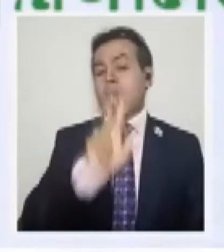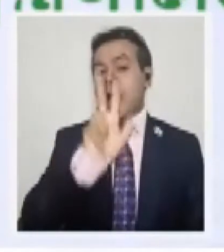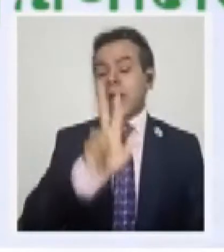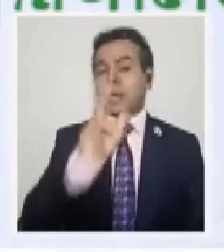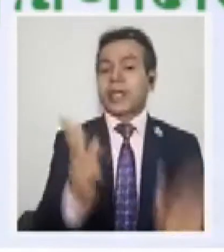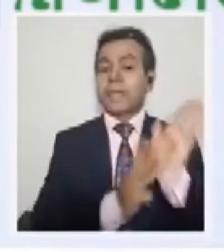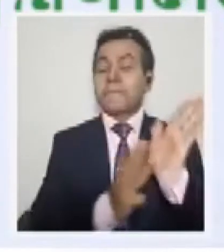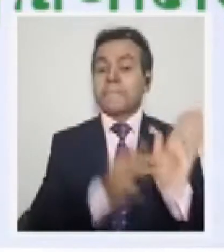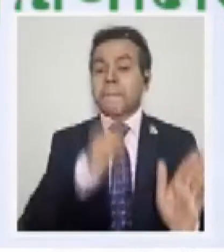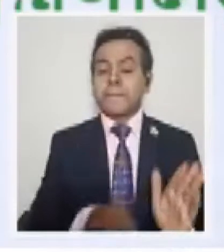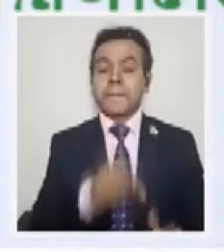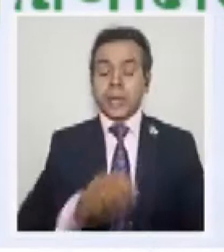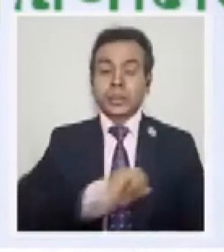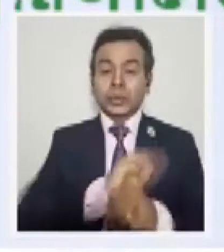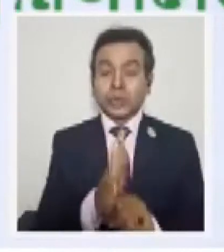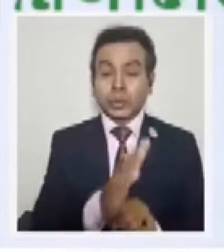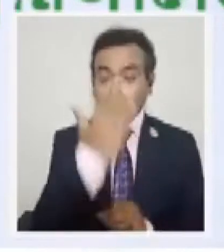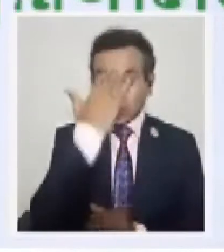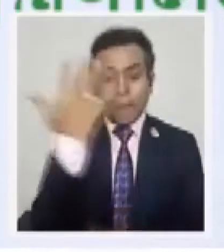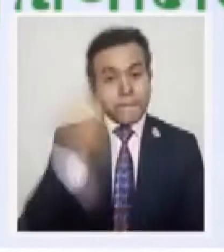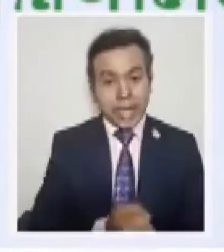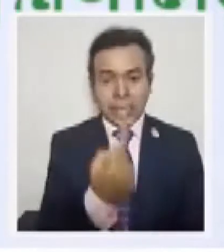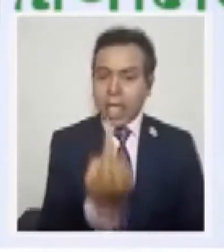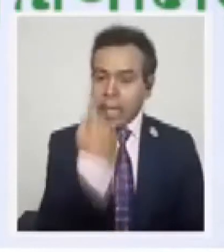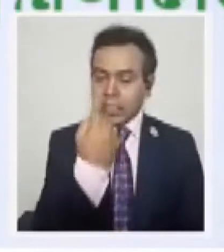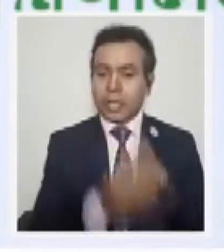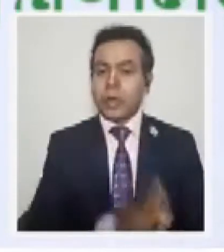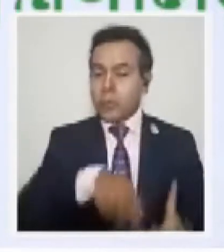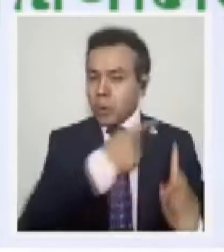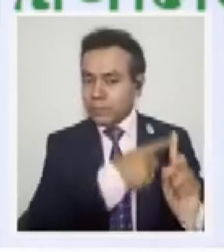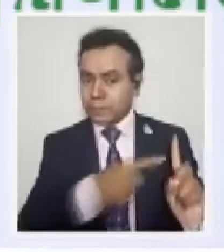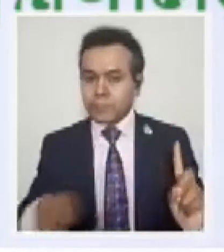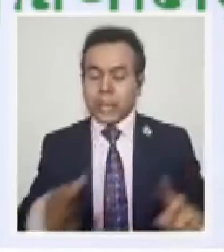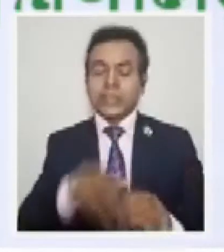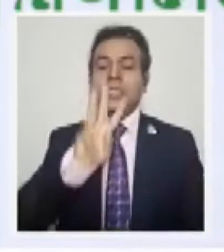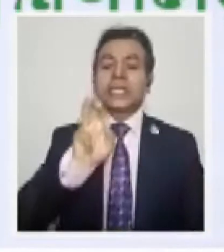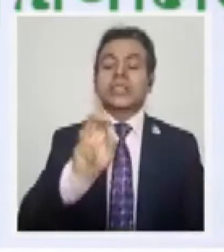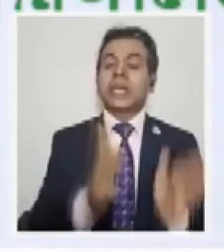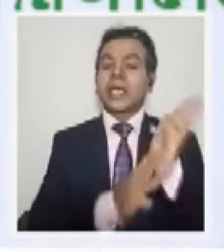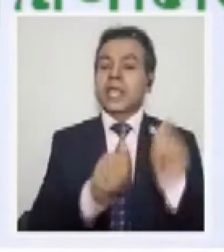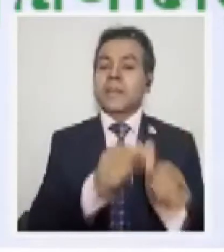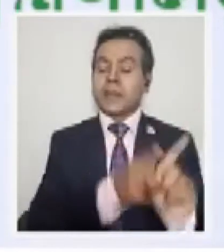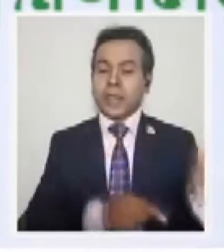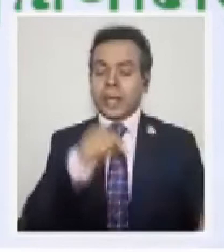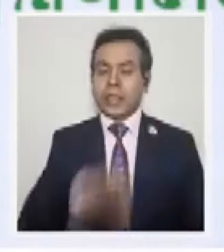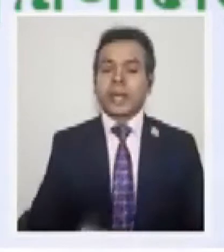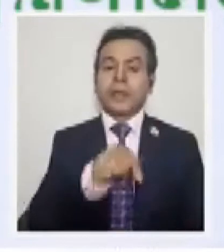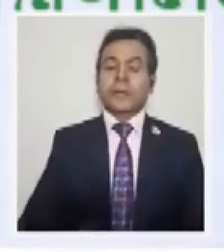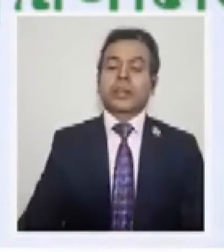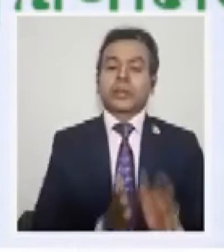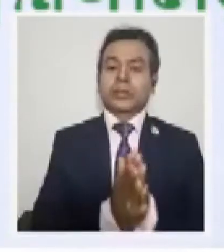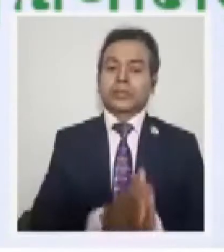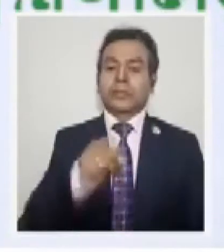প্রথম কোভিড শনাক্ত ব্যক্তির থেকে। 8 মার্চ প্রথম কোভিড পজিটিভ ব্যক্তি শনাক্ত